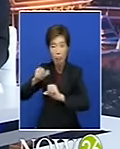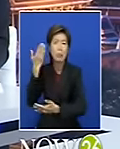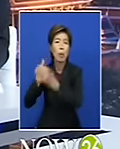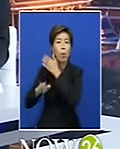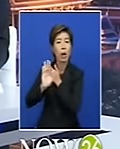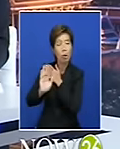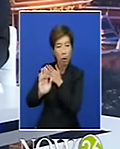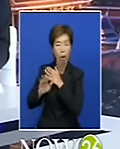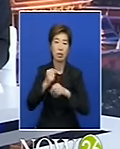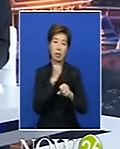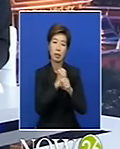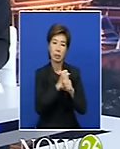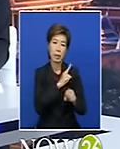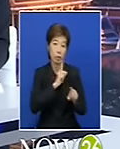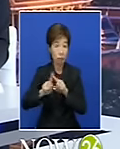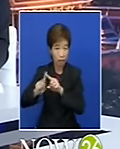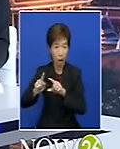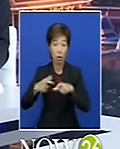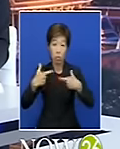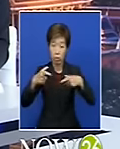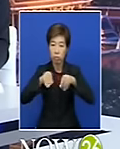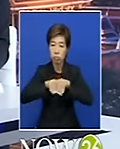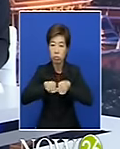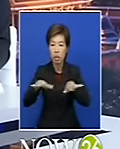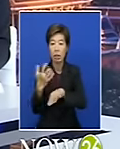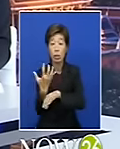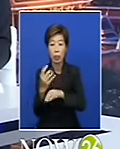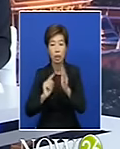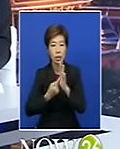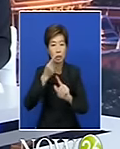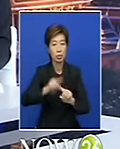เกี่ยวกับพระกรณียกิจจะเผยแพร่ทางสถานีโทรทัศน์ตั้งแต่วัน